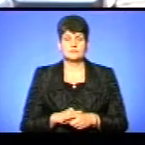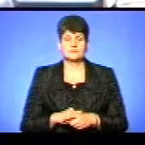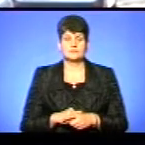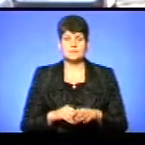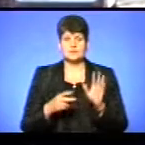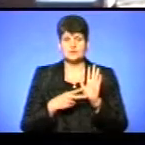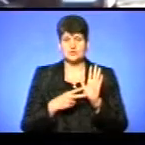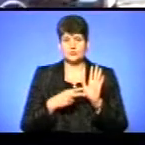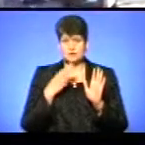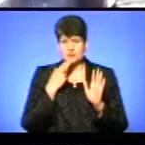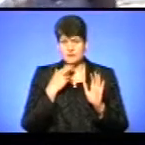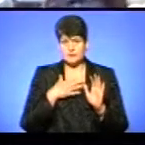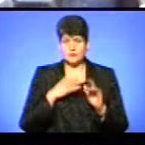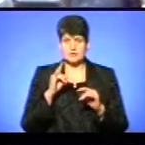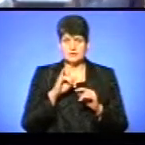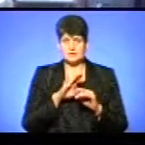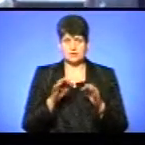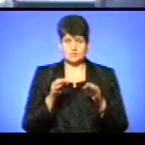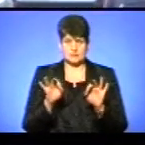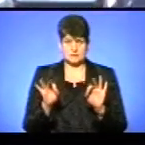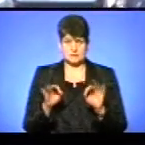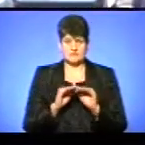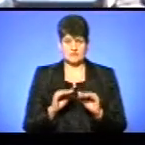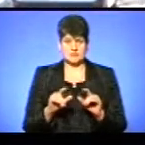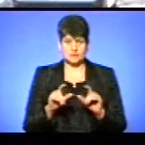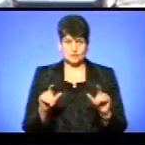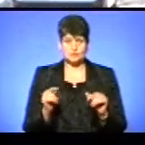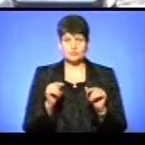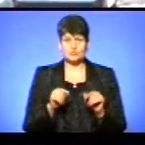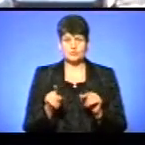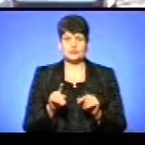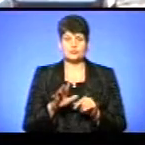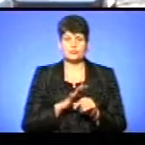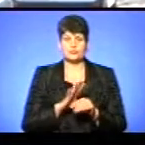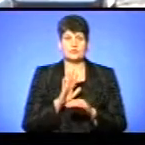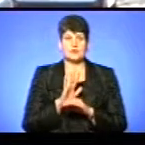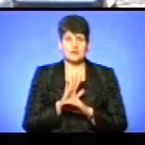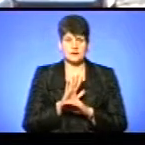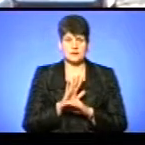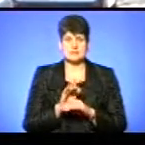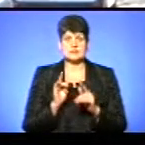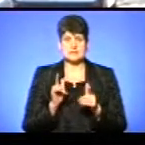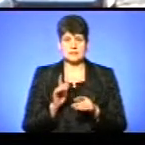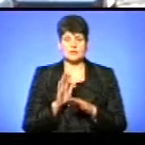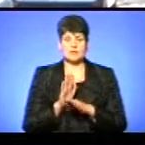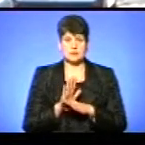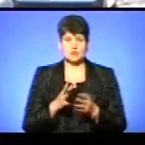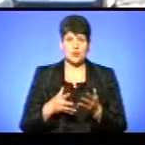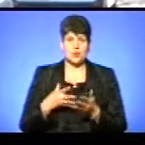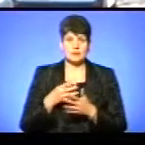Сьомого червня мою дитину не пропустили в садочок із-за того, що вийшов наказ, згідно наказу, що